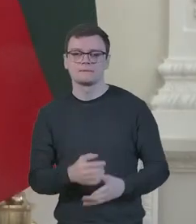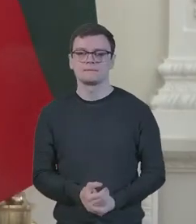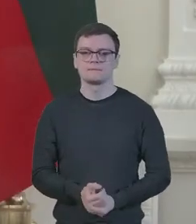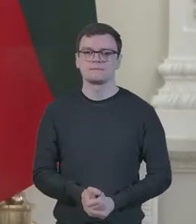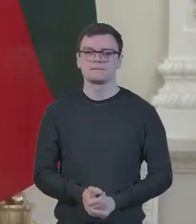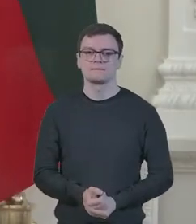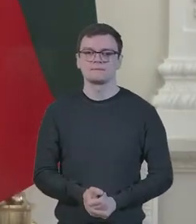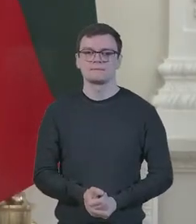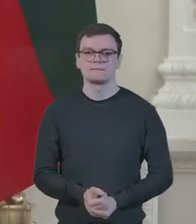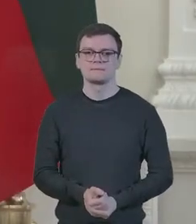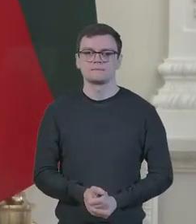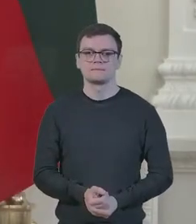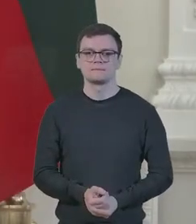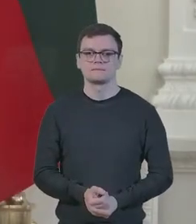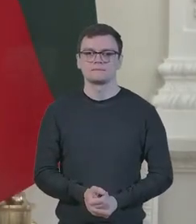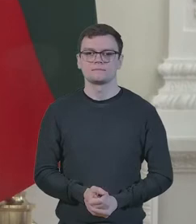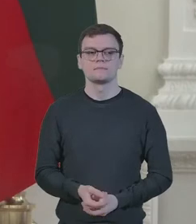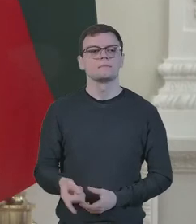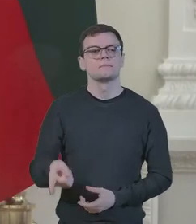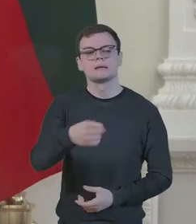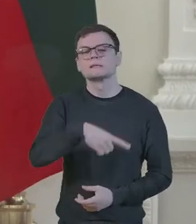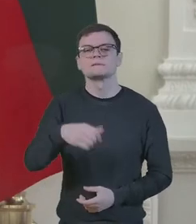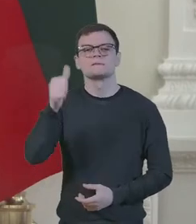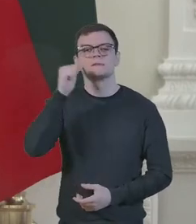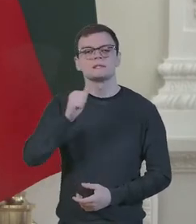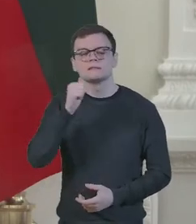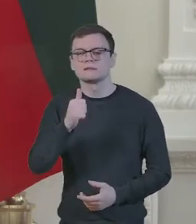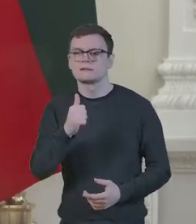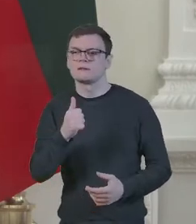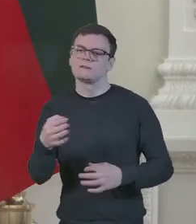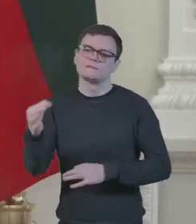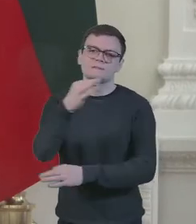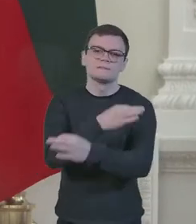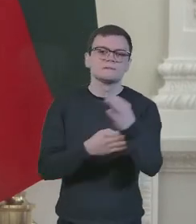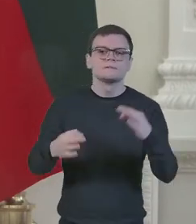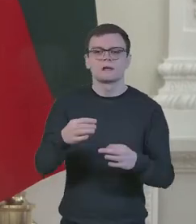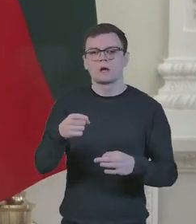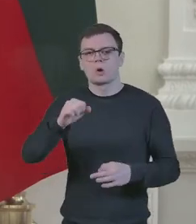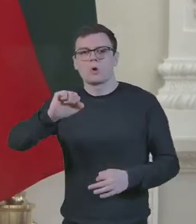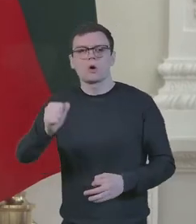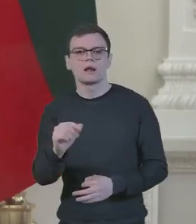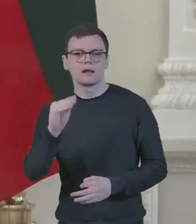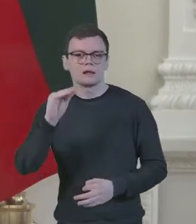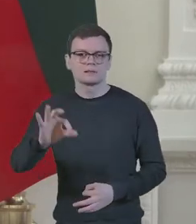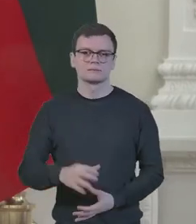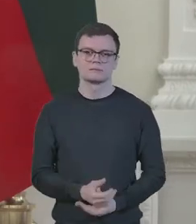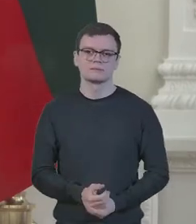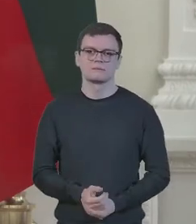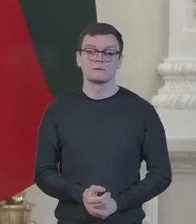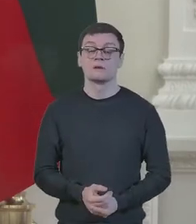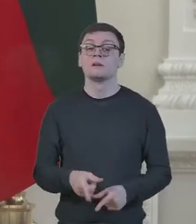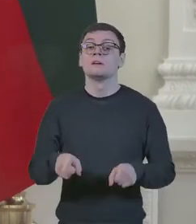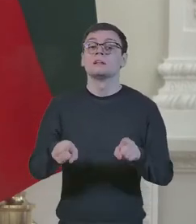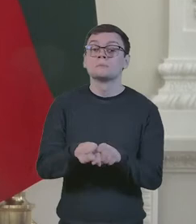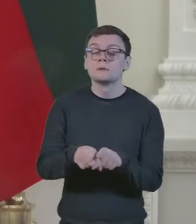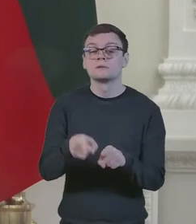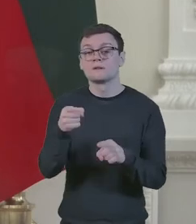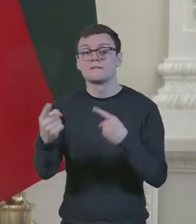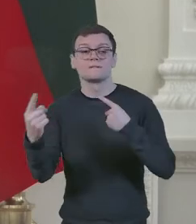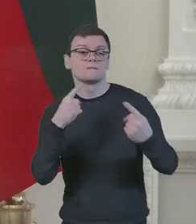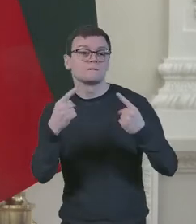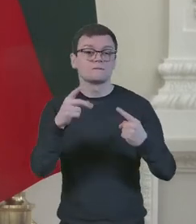Mes visą laiką kalbame su kolegomis Europos Sąjungoje, kalbame ir su tomis valstybėmis,